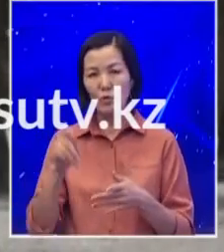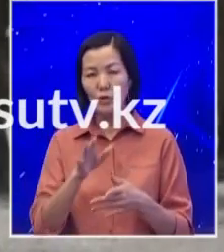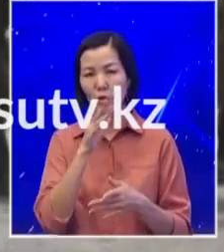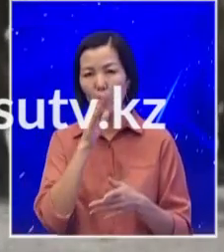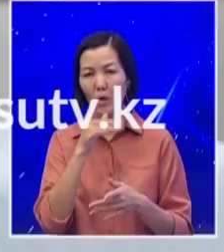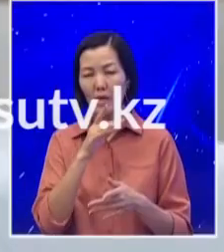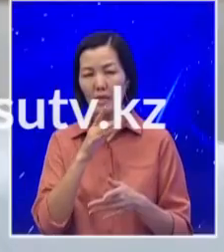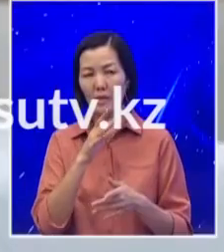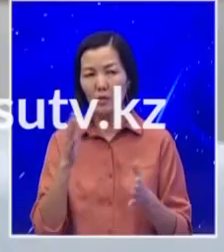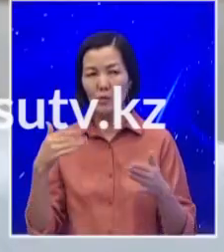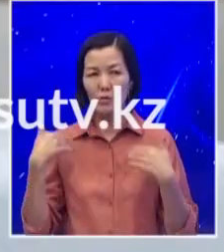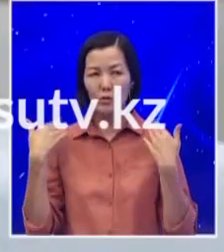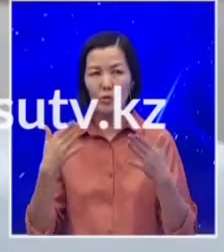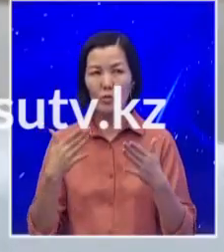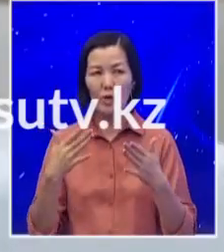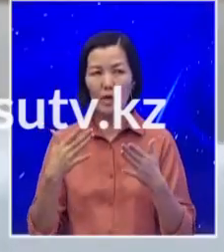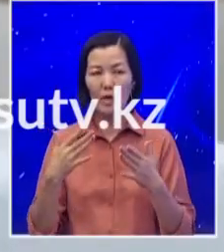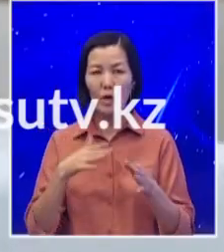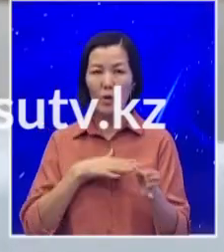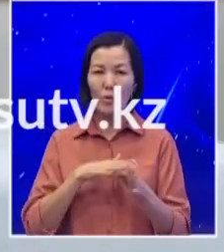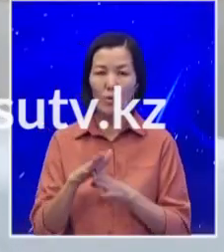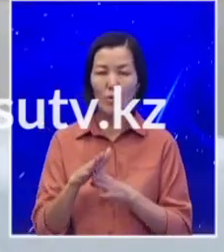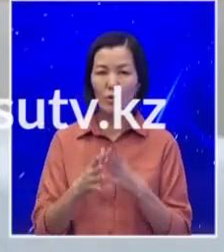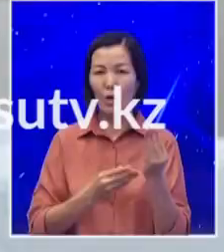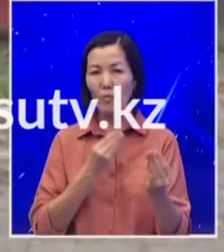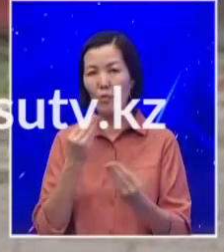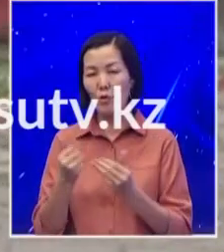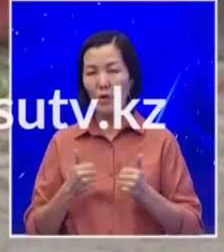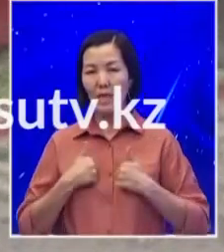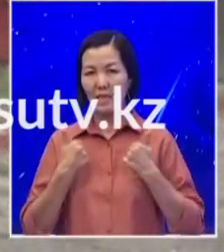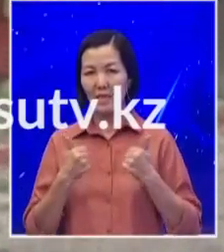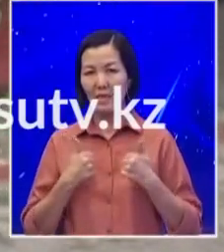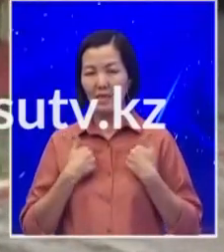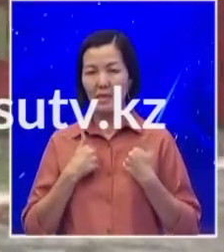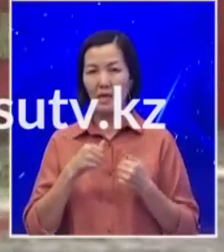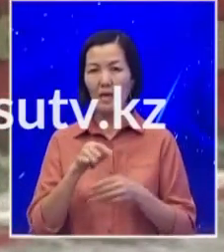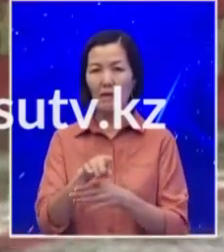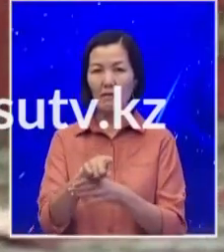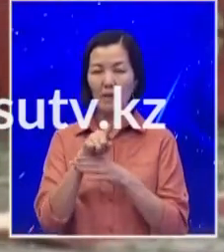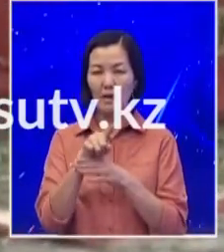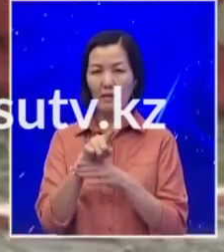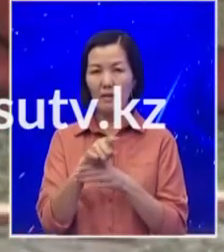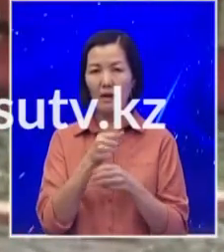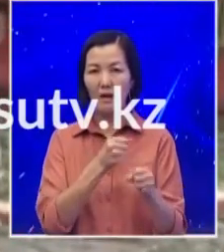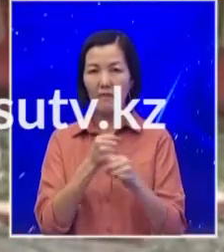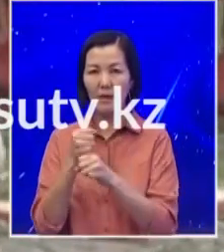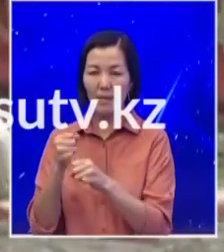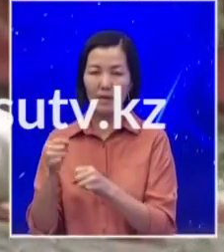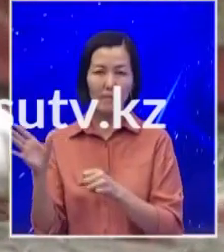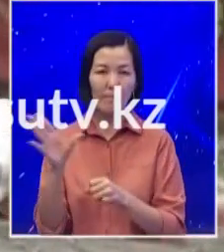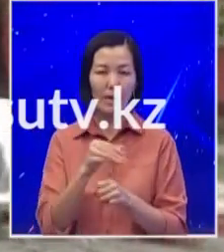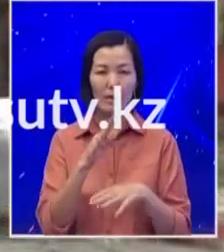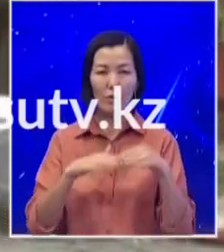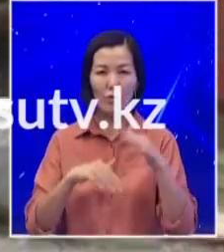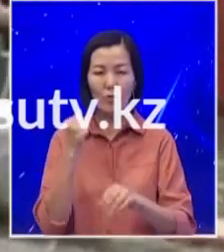сомдауға тырысты. Тіпті гранат пен мылтық, танк мен ұшақ дейсіз бе сан түрлі соғыс құралдарын қолдан жасапты.